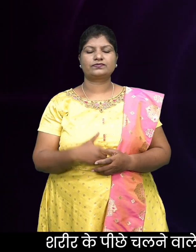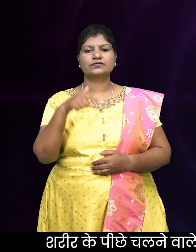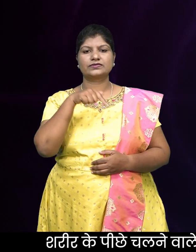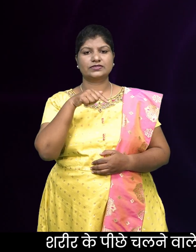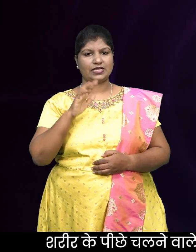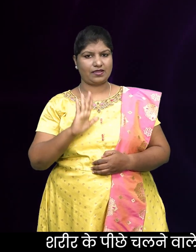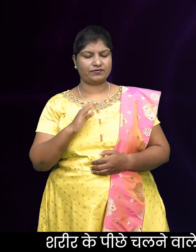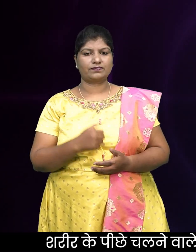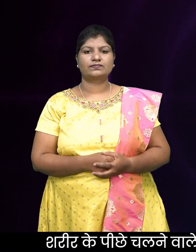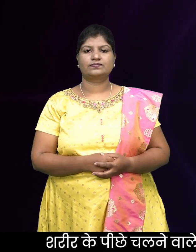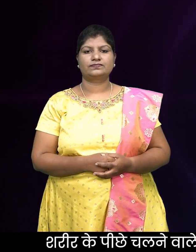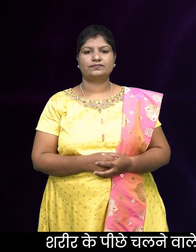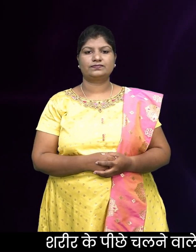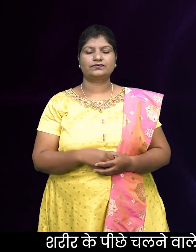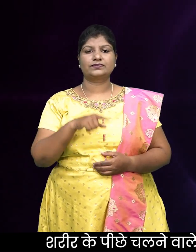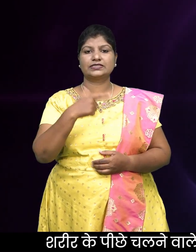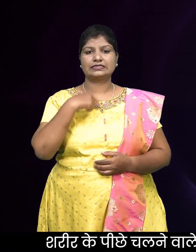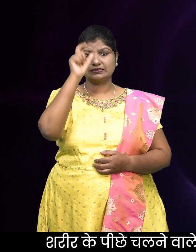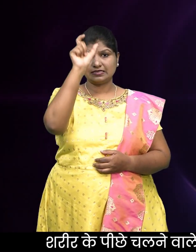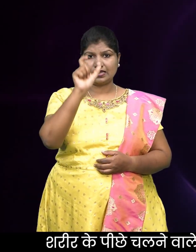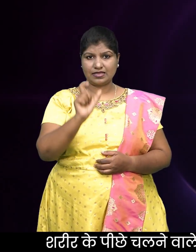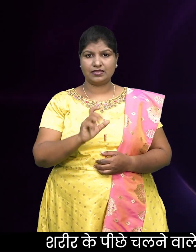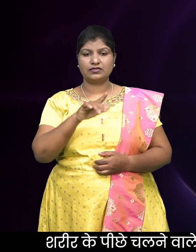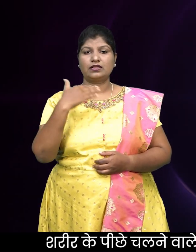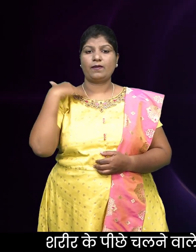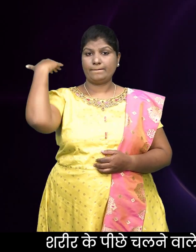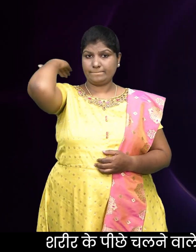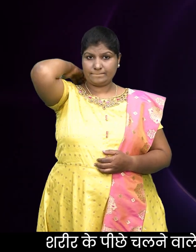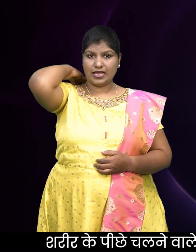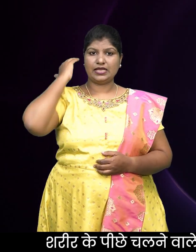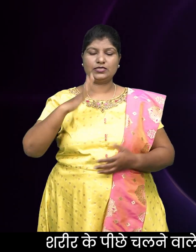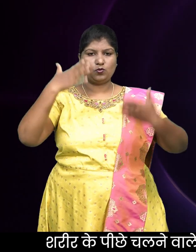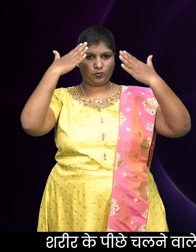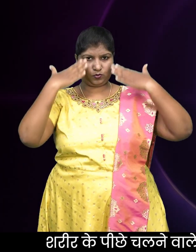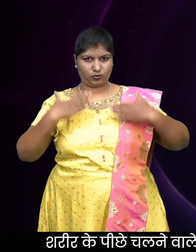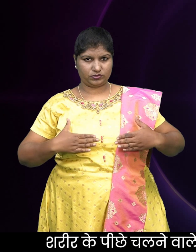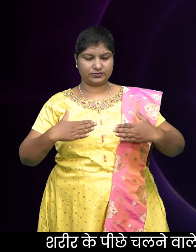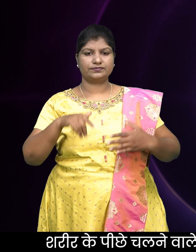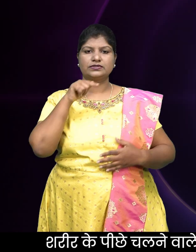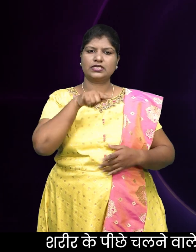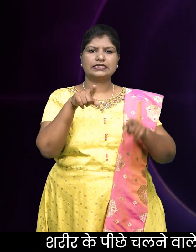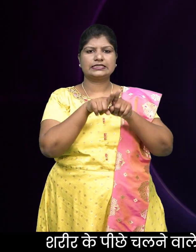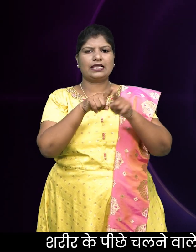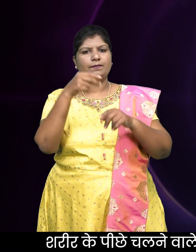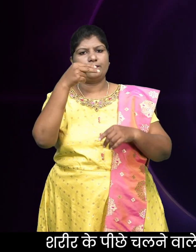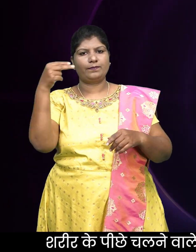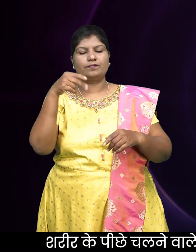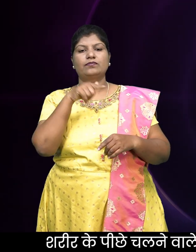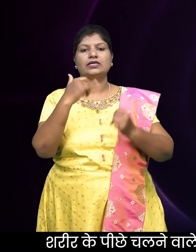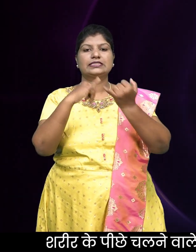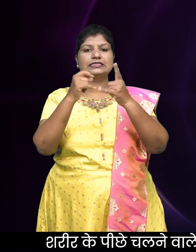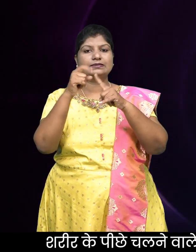शरीर के पीछे चलने वाले रीढ़ की हड्डी को रीढ़ या रीढ़ की हड्डी भी कहा जाता है।